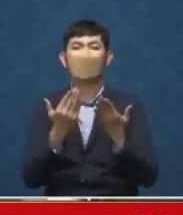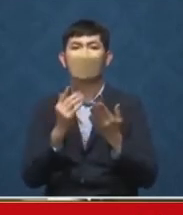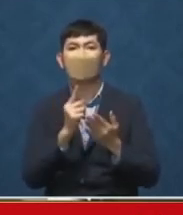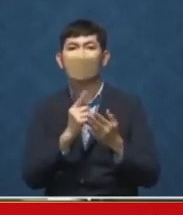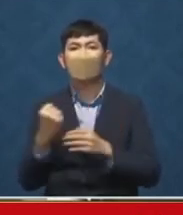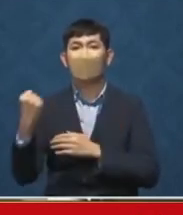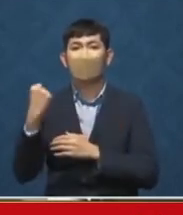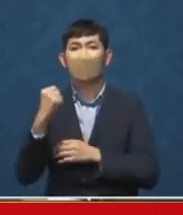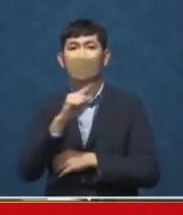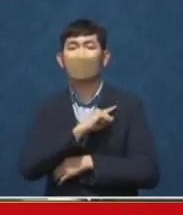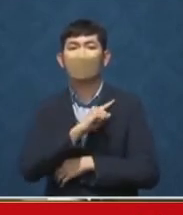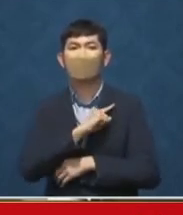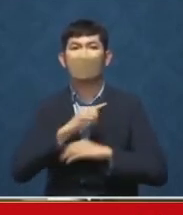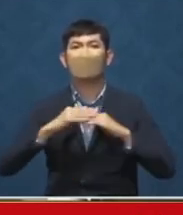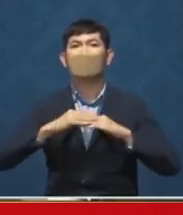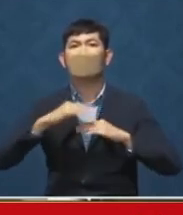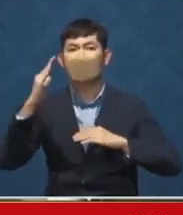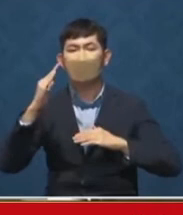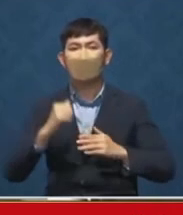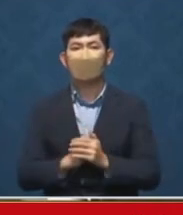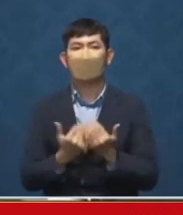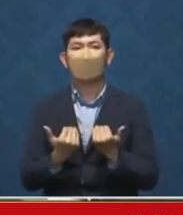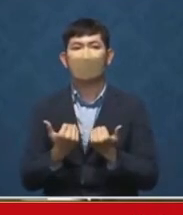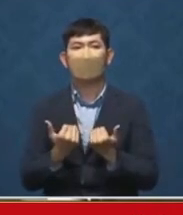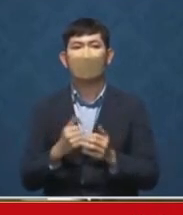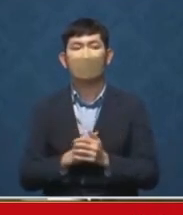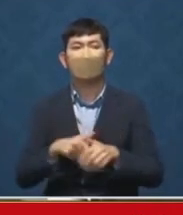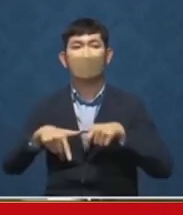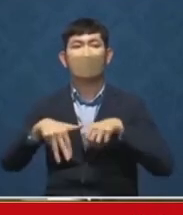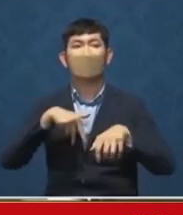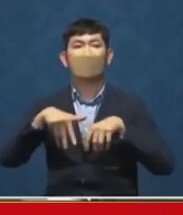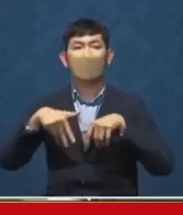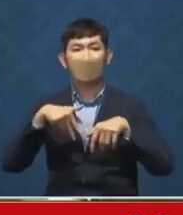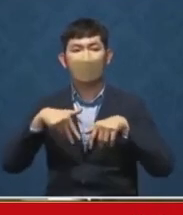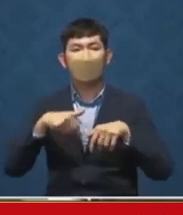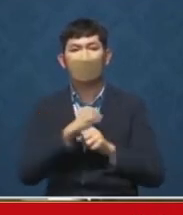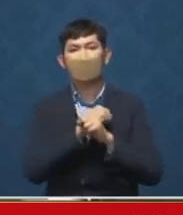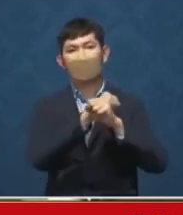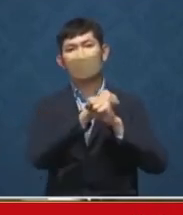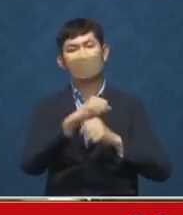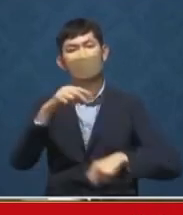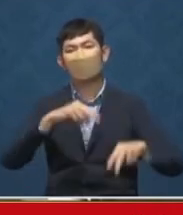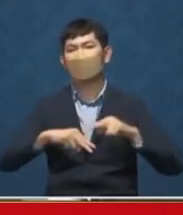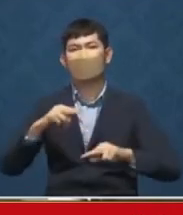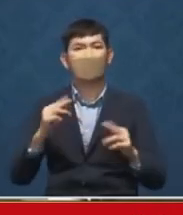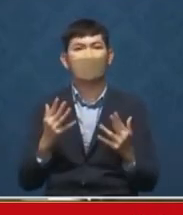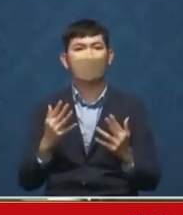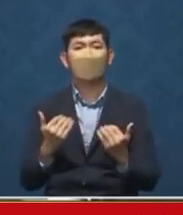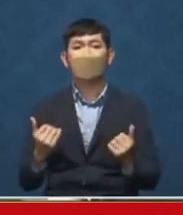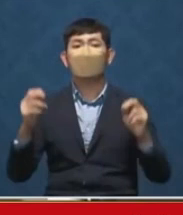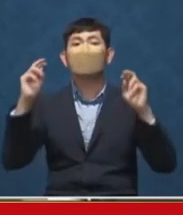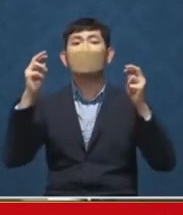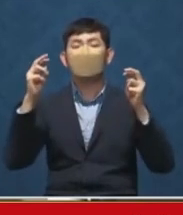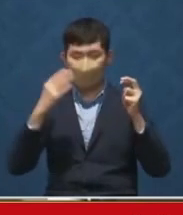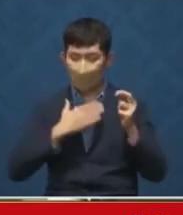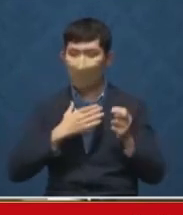ให้อำนาจเจ้าหน้าที่จนเลยเกินไปไม่ได้รับการพี่น้องประชาชนไม่ได้รับความคุ้มครองเพราะนั้นเรื่องนี้ผมยังเห็นด้วย